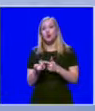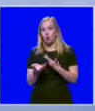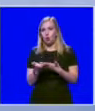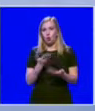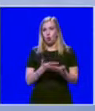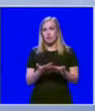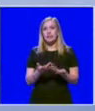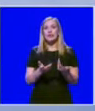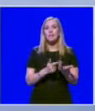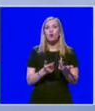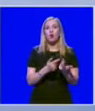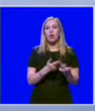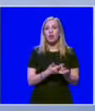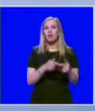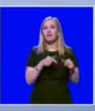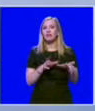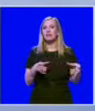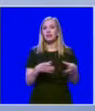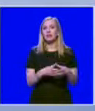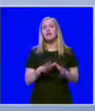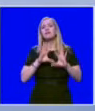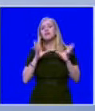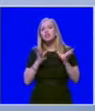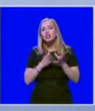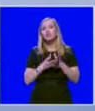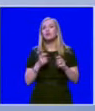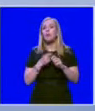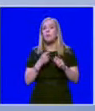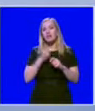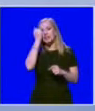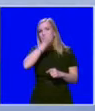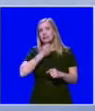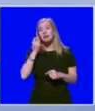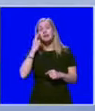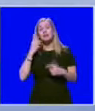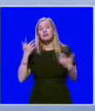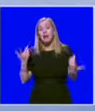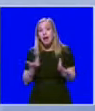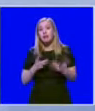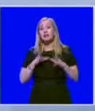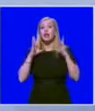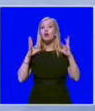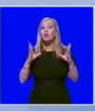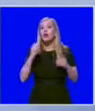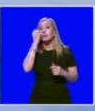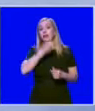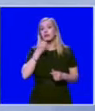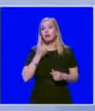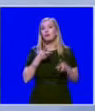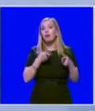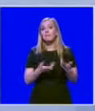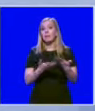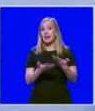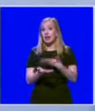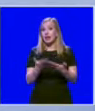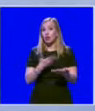секциите. Всички измами, всички, които се занимават с избори, много добре знаят къде са най-големите измами и това е при ръчното броене. И наистина става за дума за може